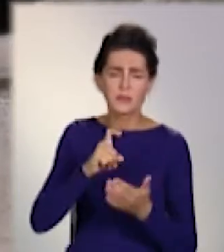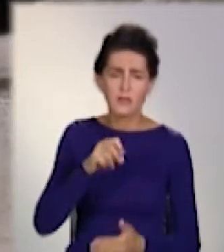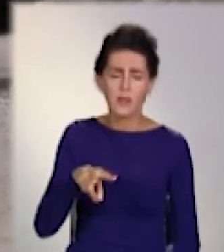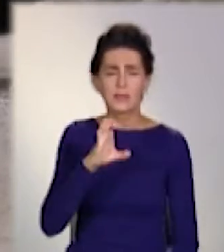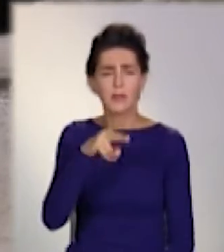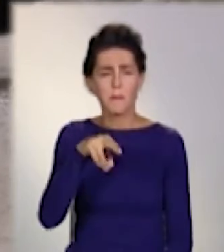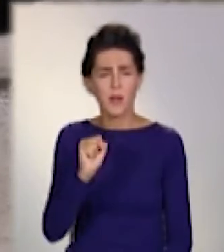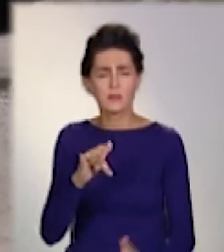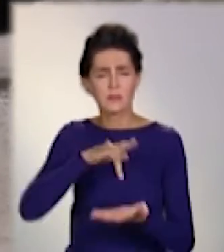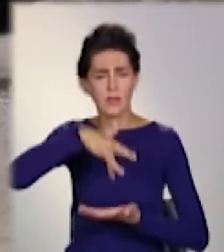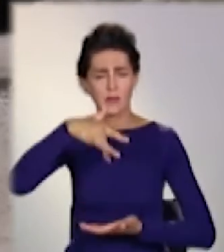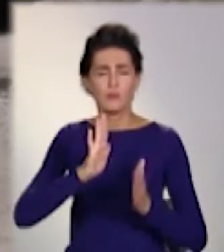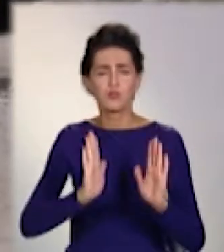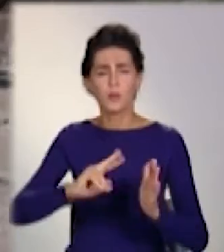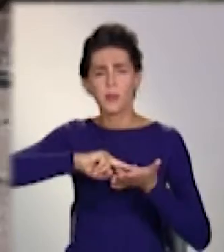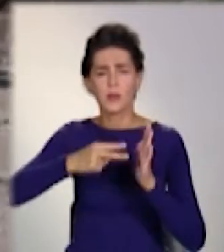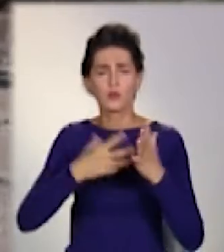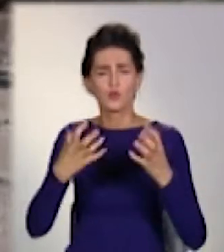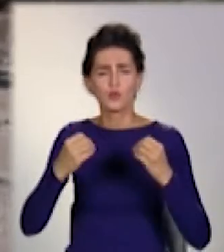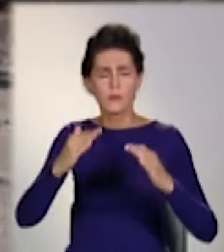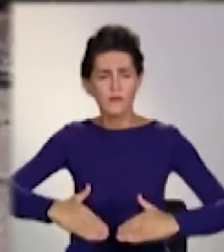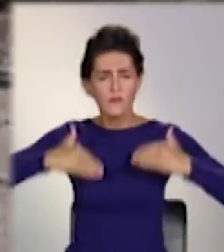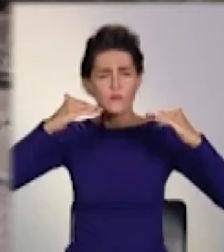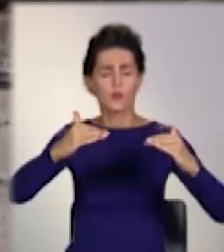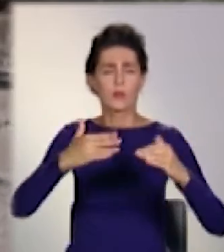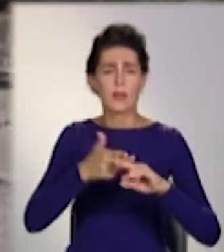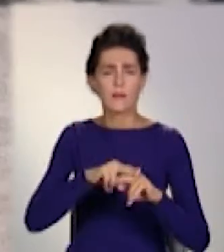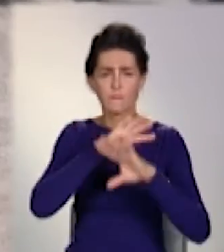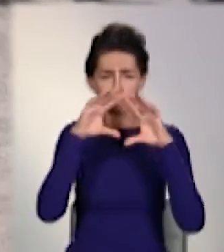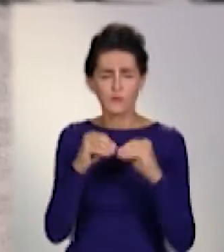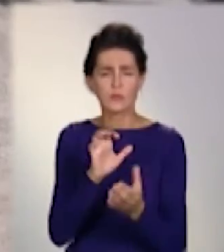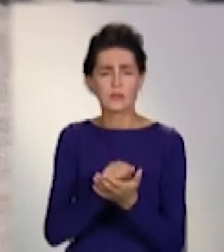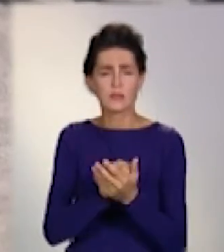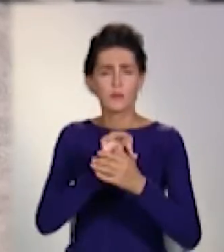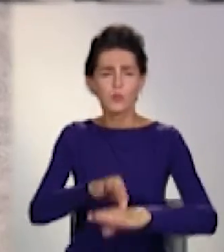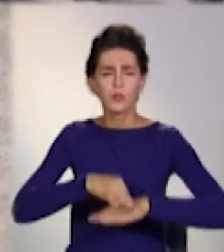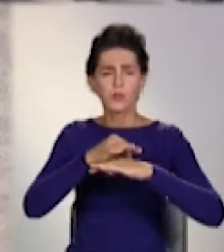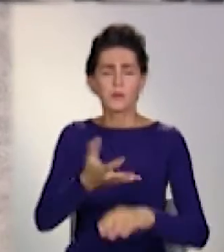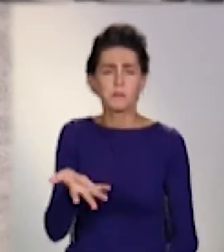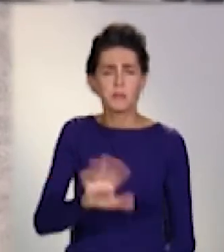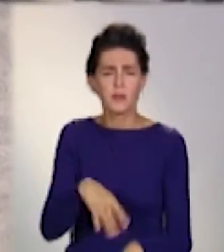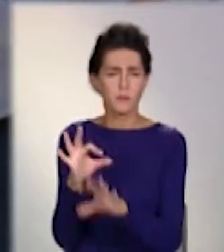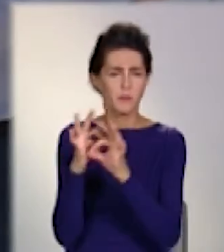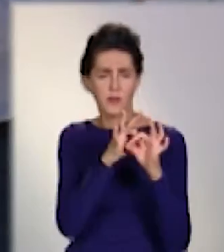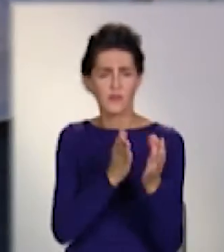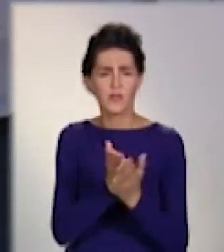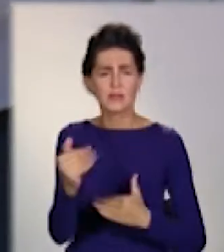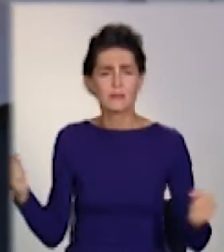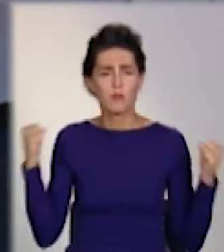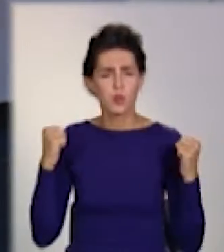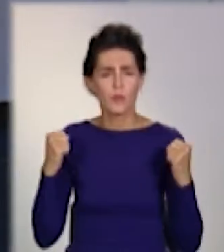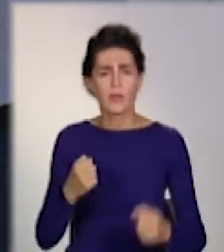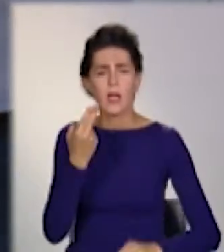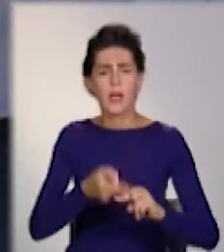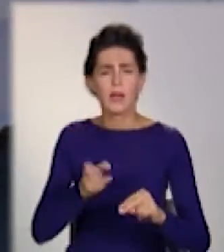спа-центр. Для цього планують звести ще одну будівлю. Заняття проводитимуть за 5 олімпійськими видами спорту, серед